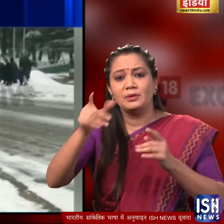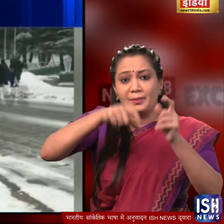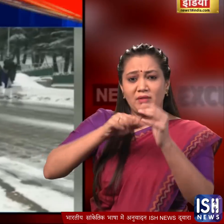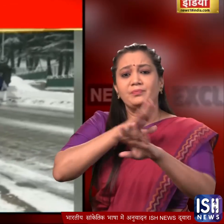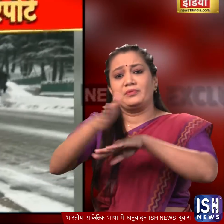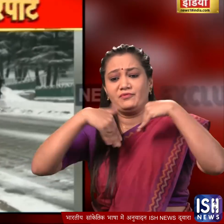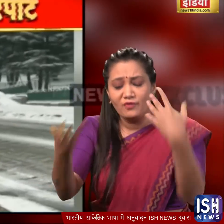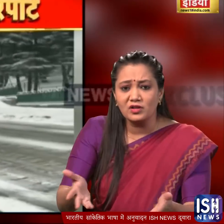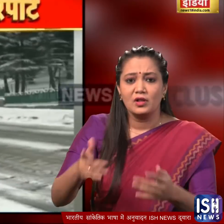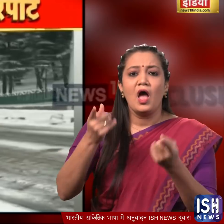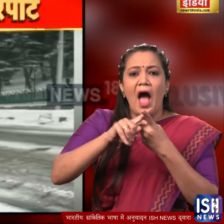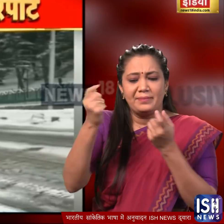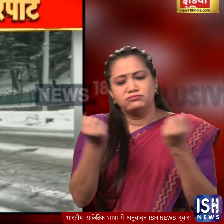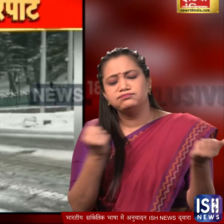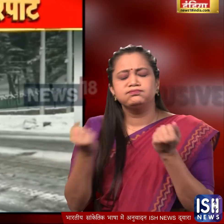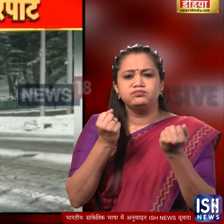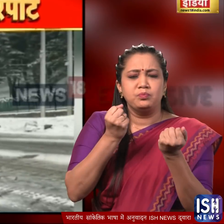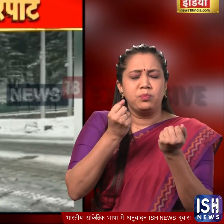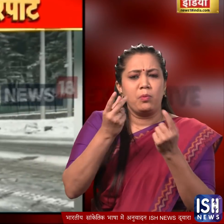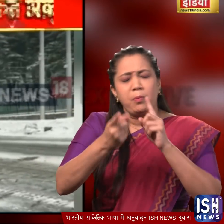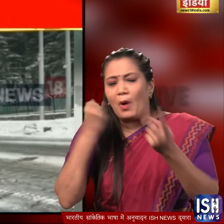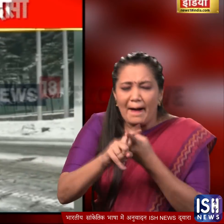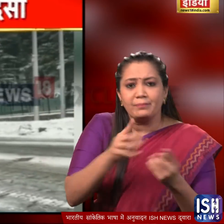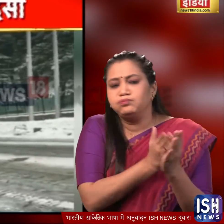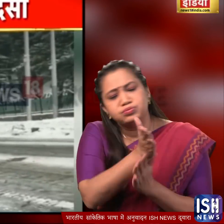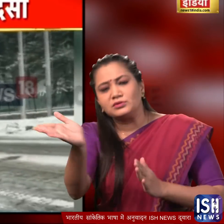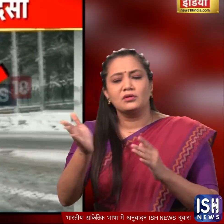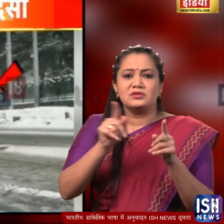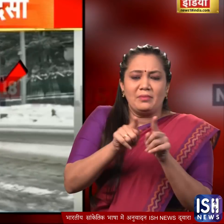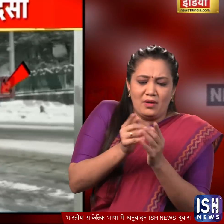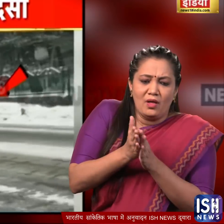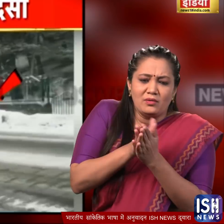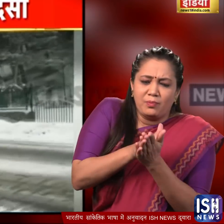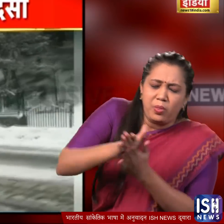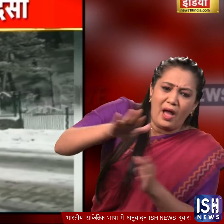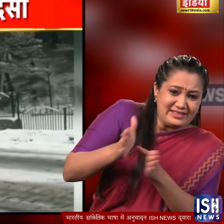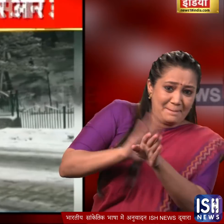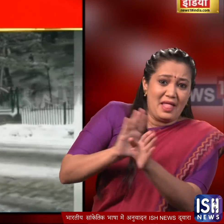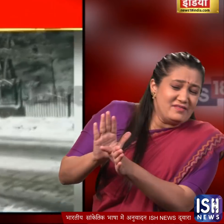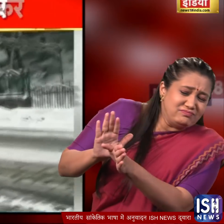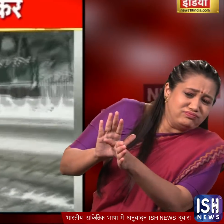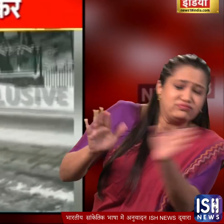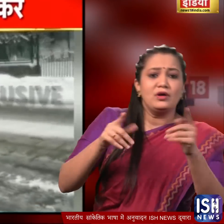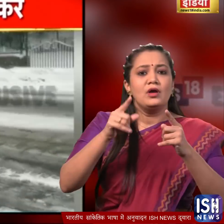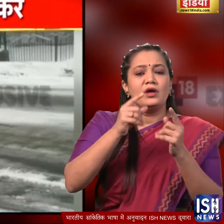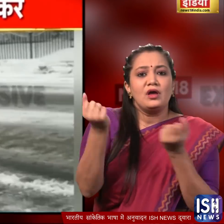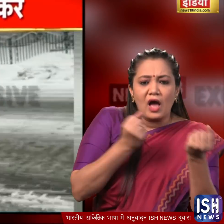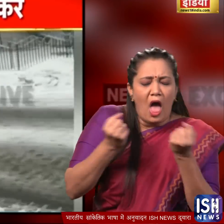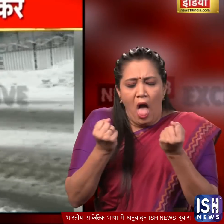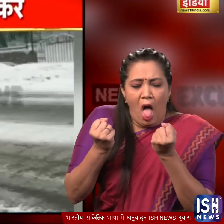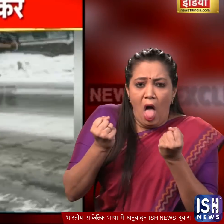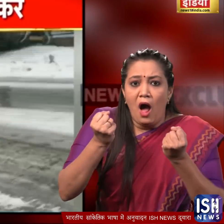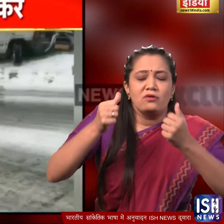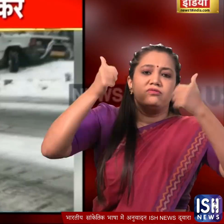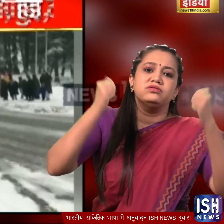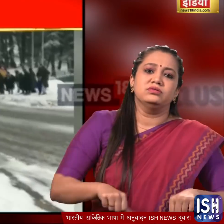रही कि एक गाड़ी का संतुलन अचानक बिगड़ गया और वो सड़क की बाईं तरफ जा मुड़ी। वहां बर्फ की मोटी चादर बिछी होने की वजह से उसका ड्राइवर भी गाड़ी पर काबू